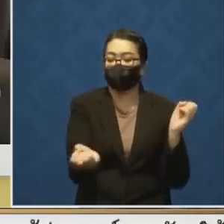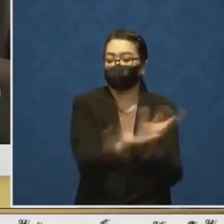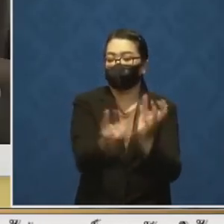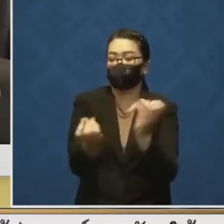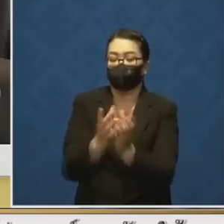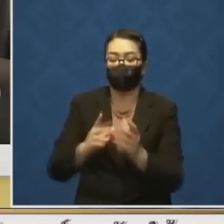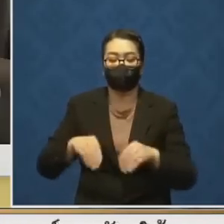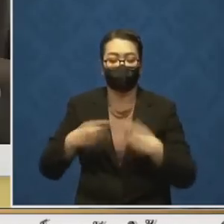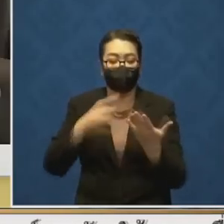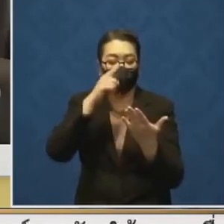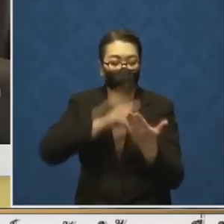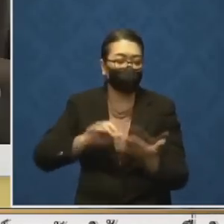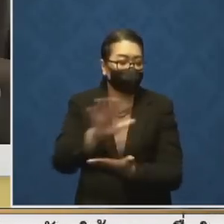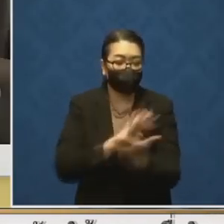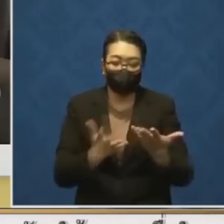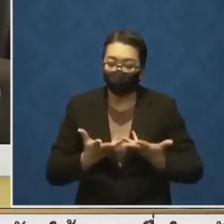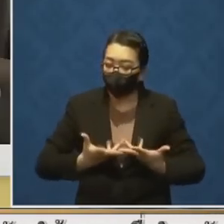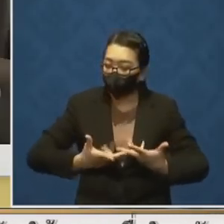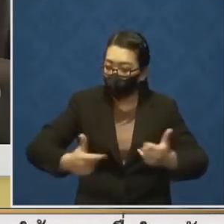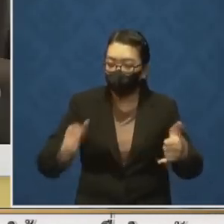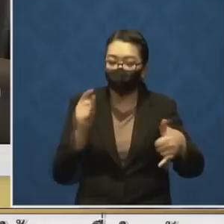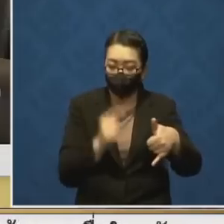รรร